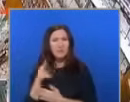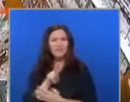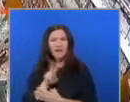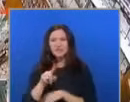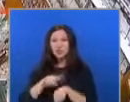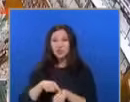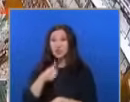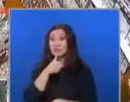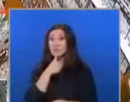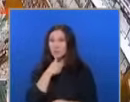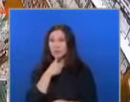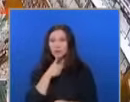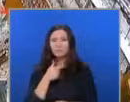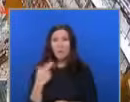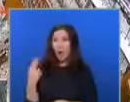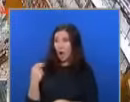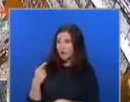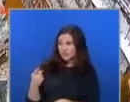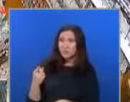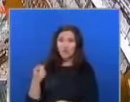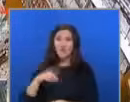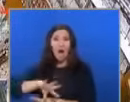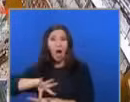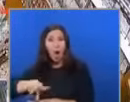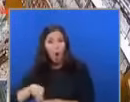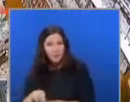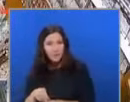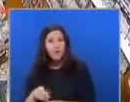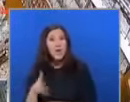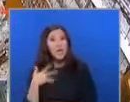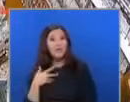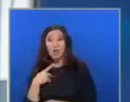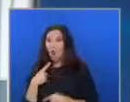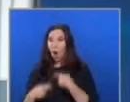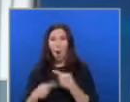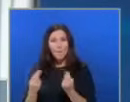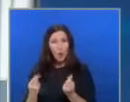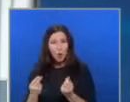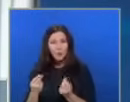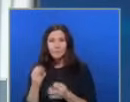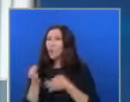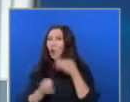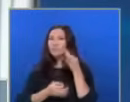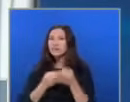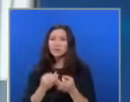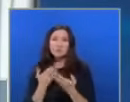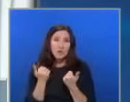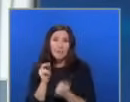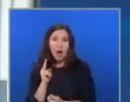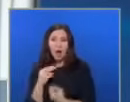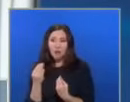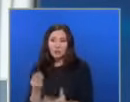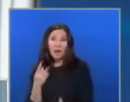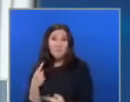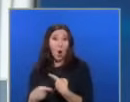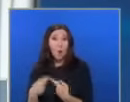22 часа в събота. И ми казват, това е обир и съответно искат и оборота. Обясних им, че няма как да им